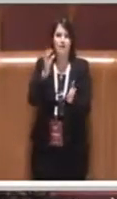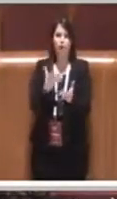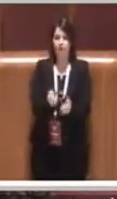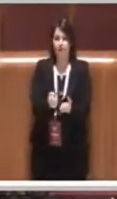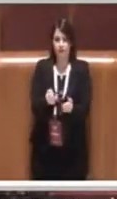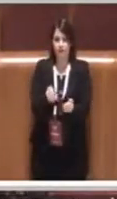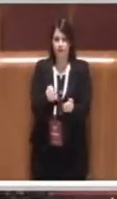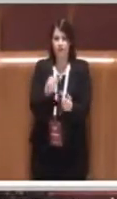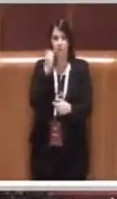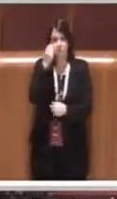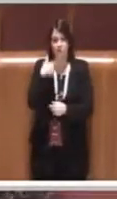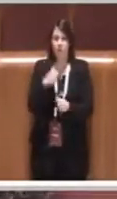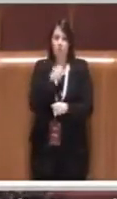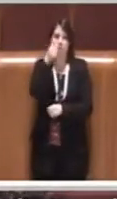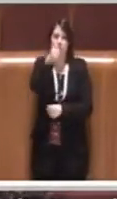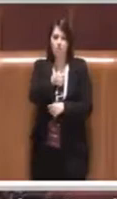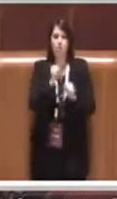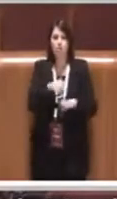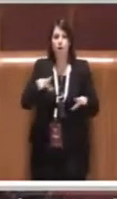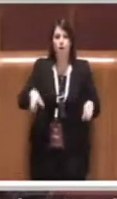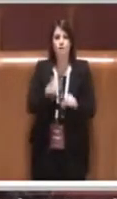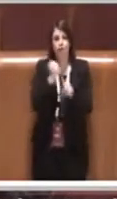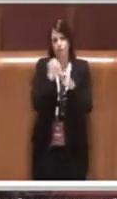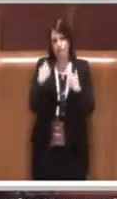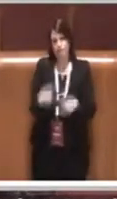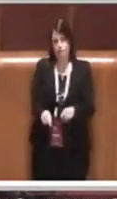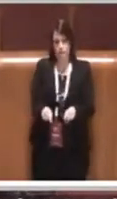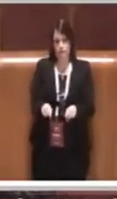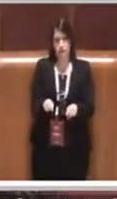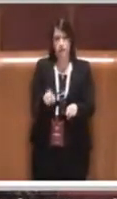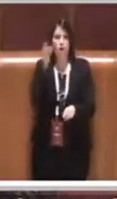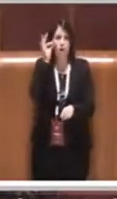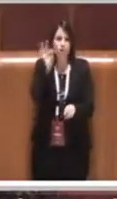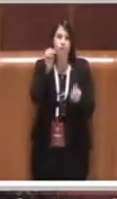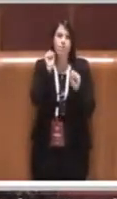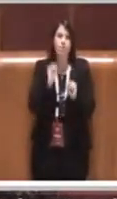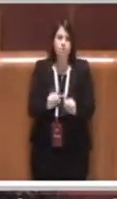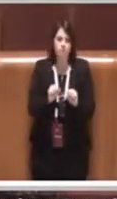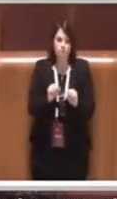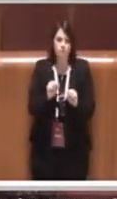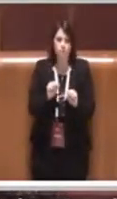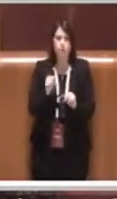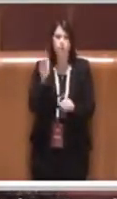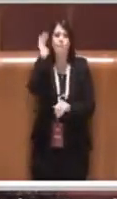prossimo anno con questo lavoro per guardare, insomma, un pochino più avanti nel tempo.